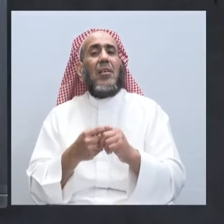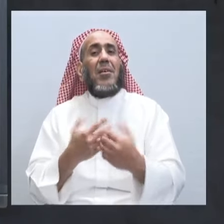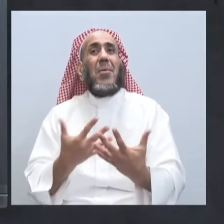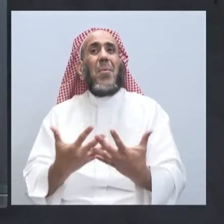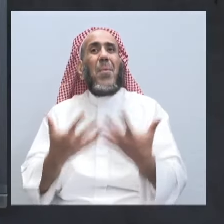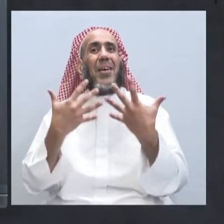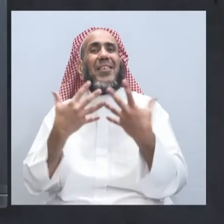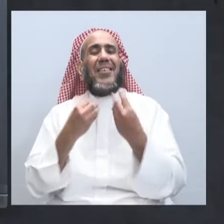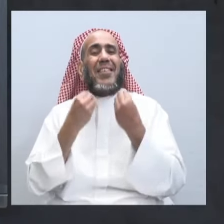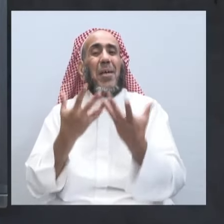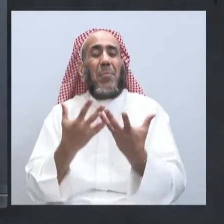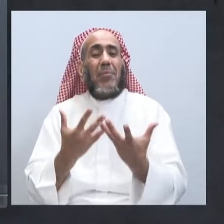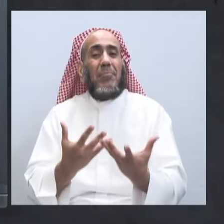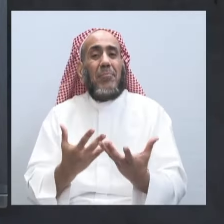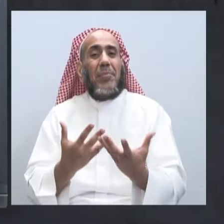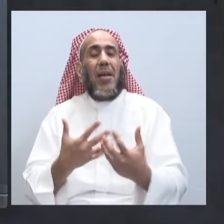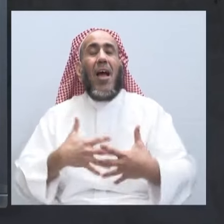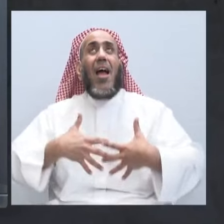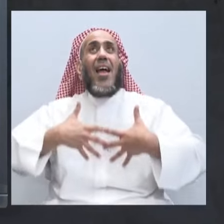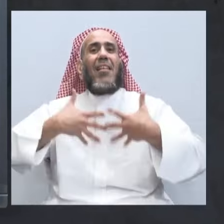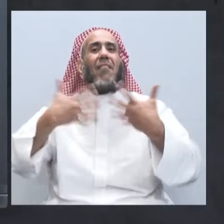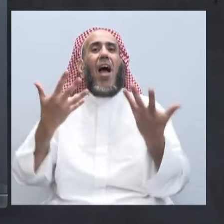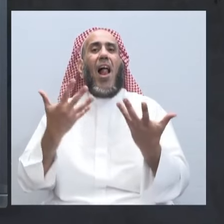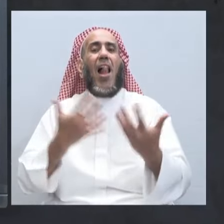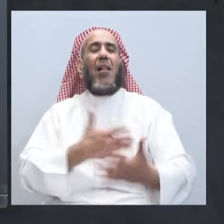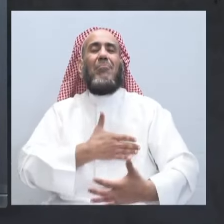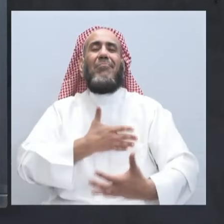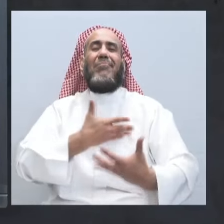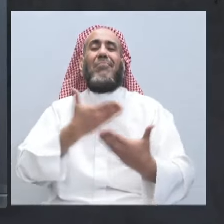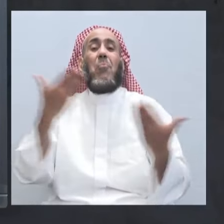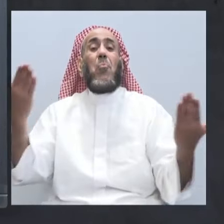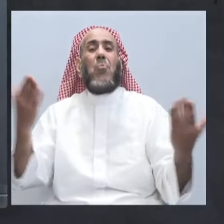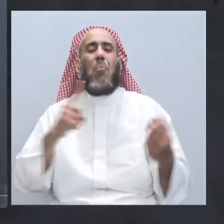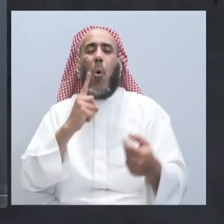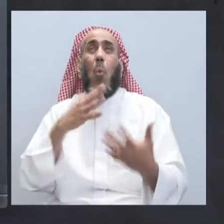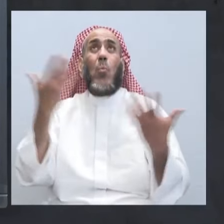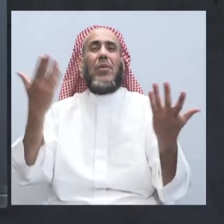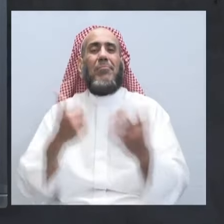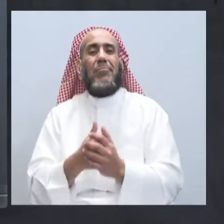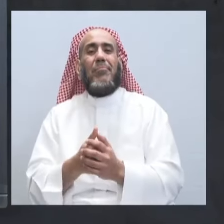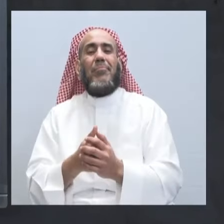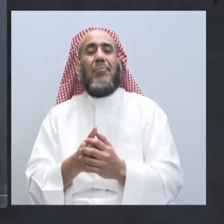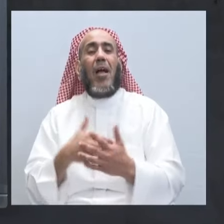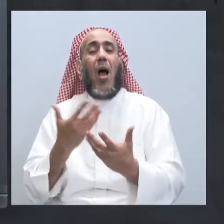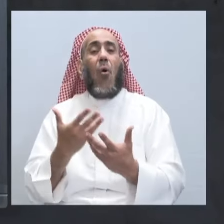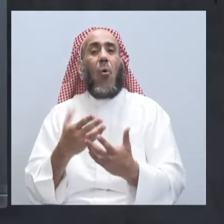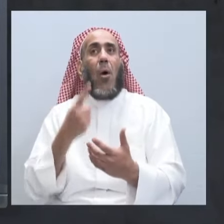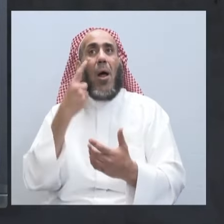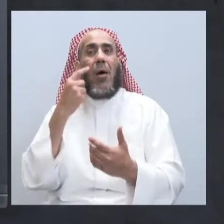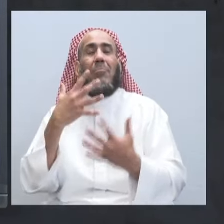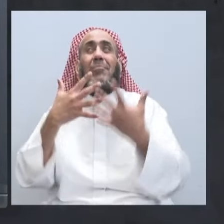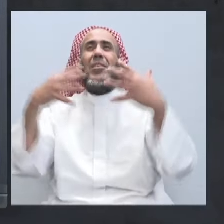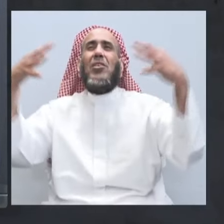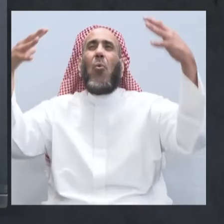ببشاره طيبه فتفاءل بالبشرى له من بعده مثلا راى الجو